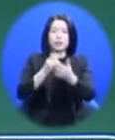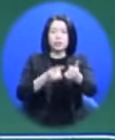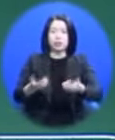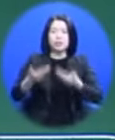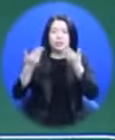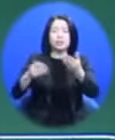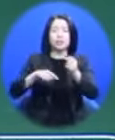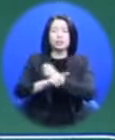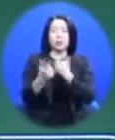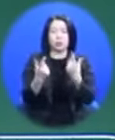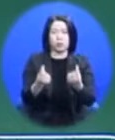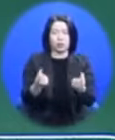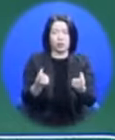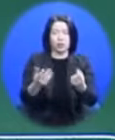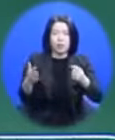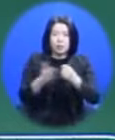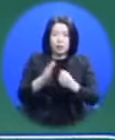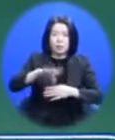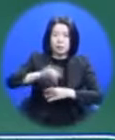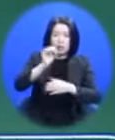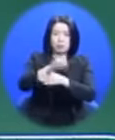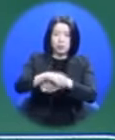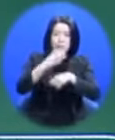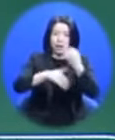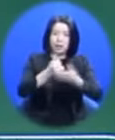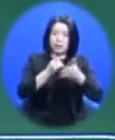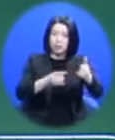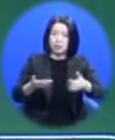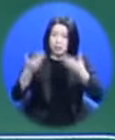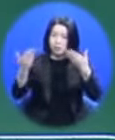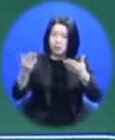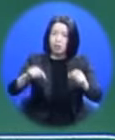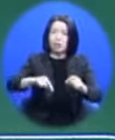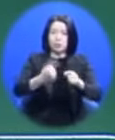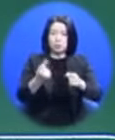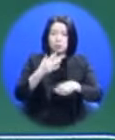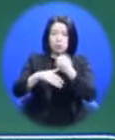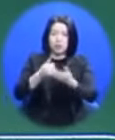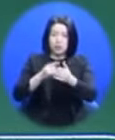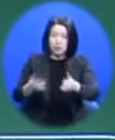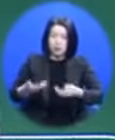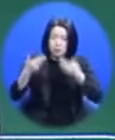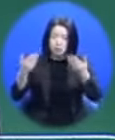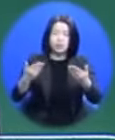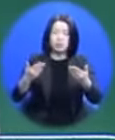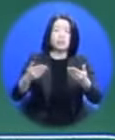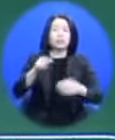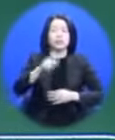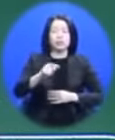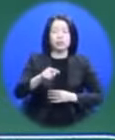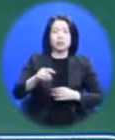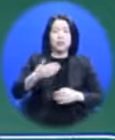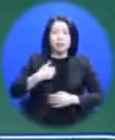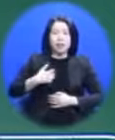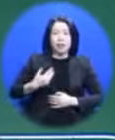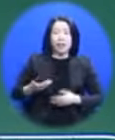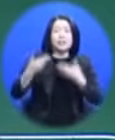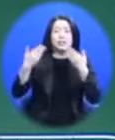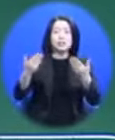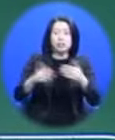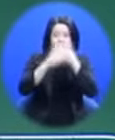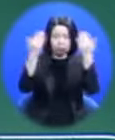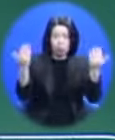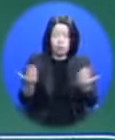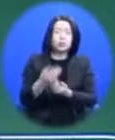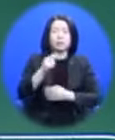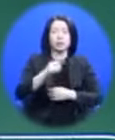그래서 첫 열매를 하나님 앞에 드리는 것 또 십일조를 하나님 앞에 드리는 것은 내가 거두는 모든 것이 하나님의